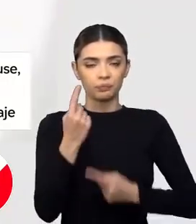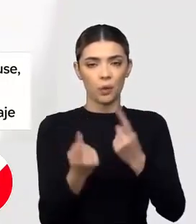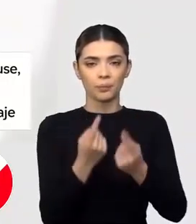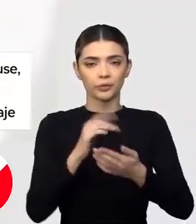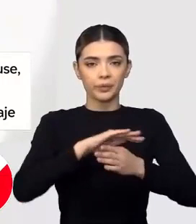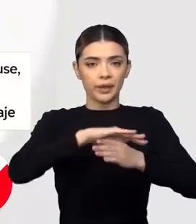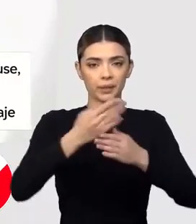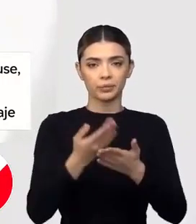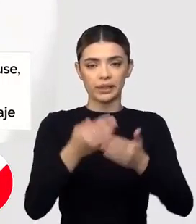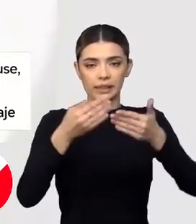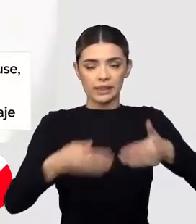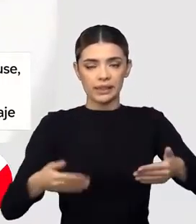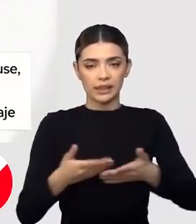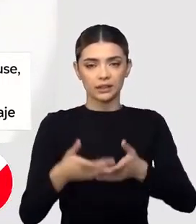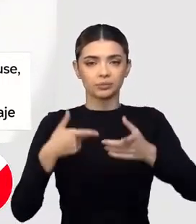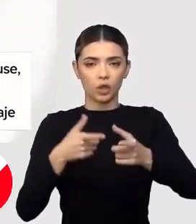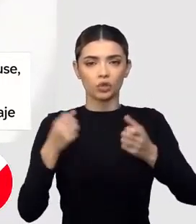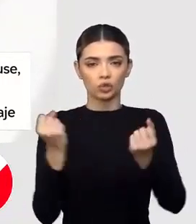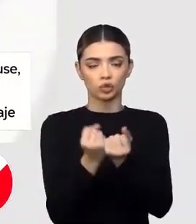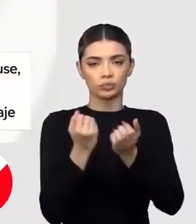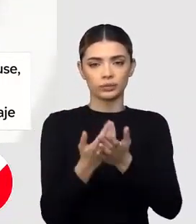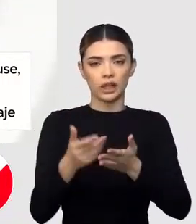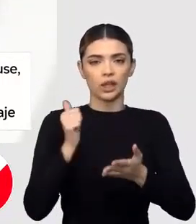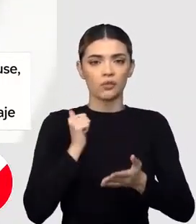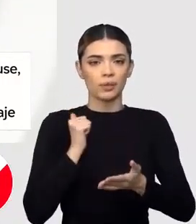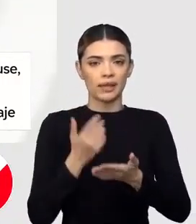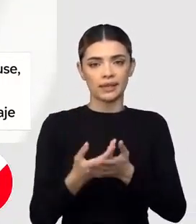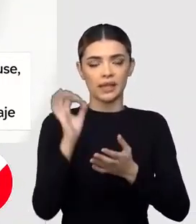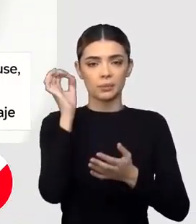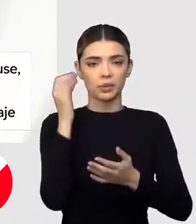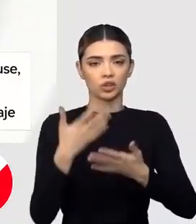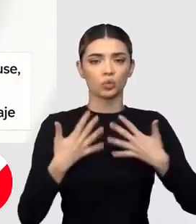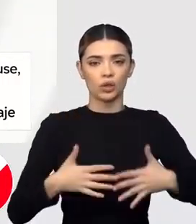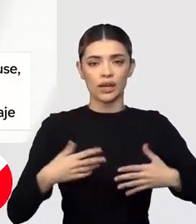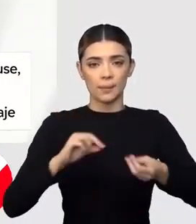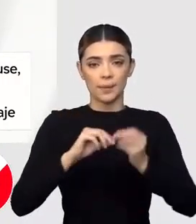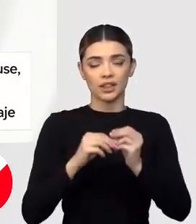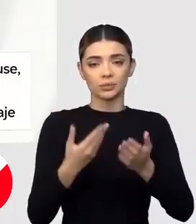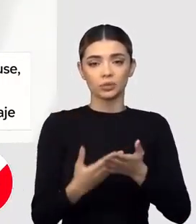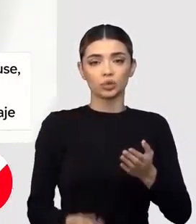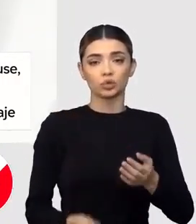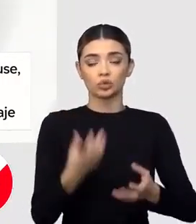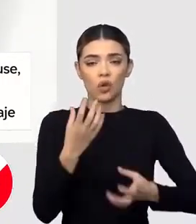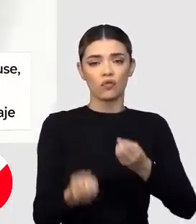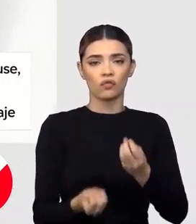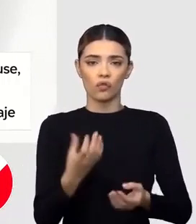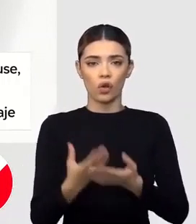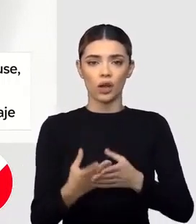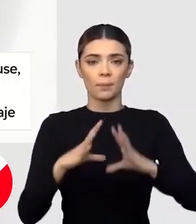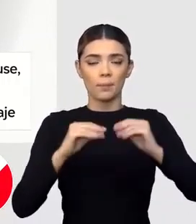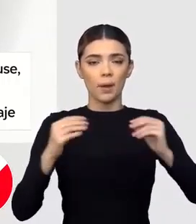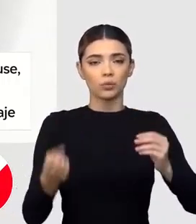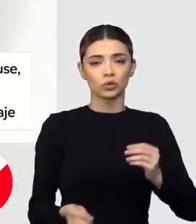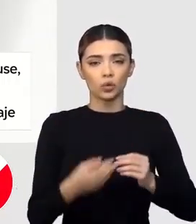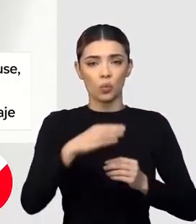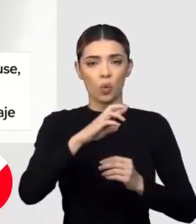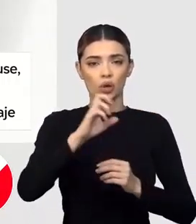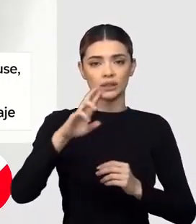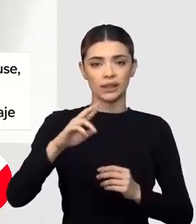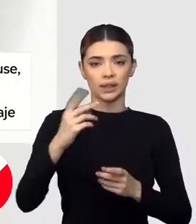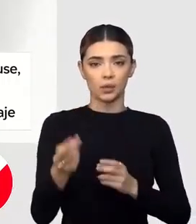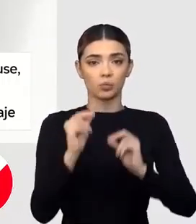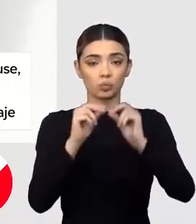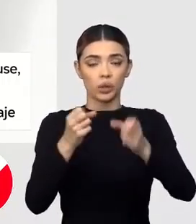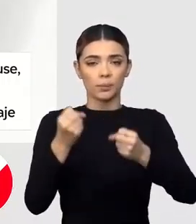Într-o câmpie de pe linia frontului din sud, un militar al forțelor speciale ucrainene se pregătește pentru o misiune de foc în mortier. El